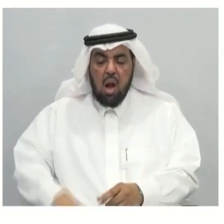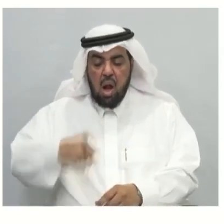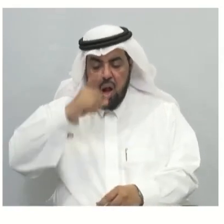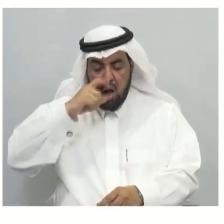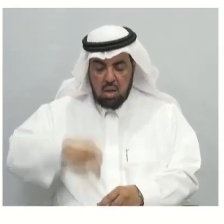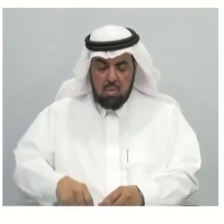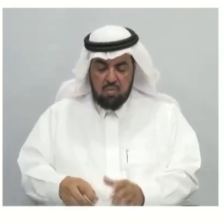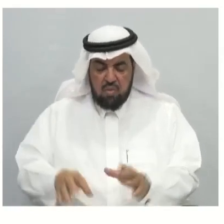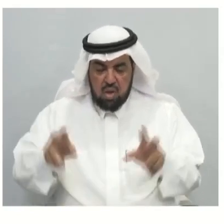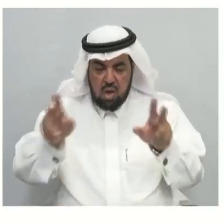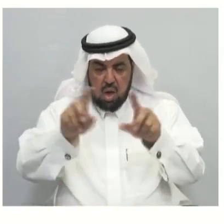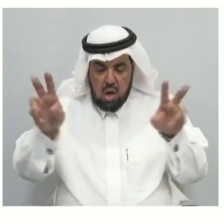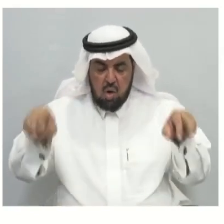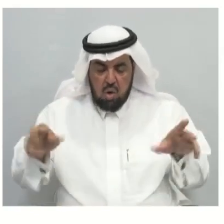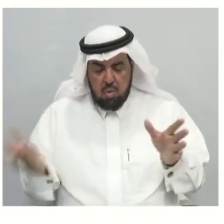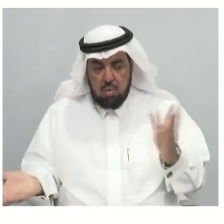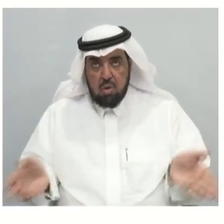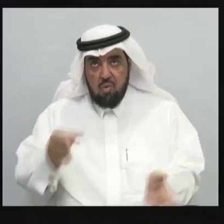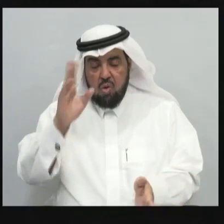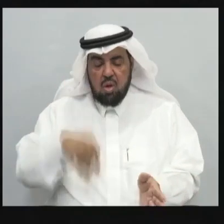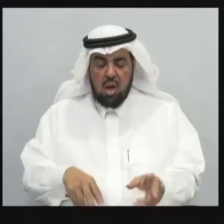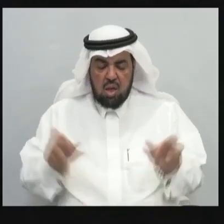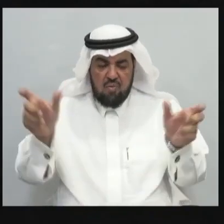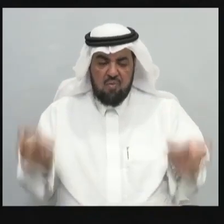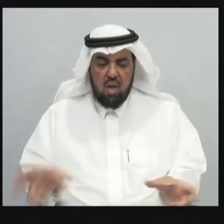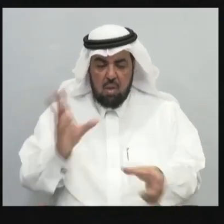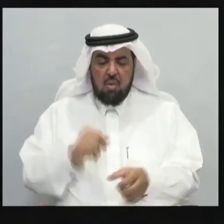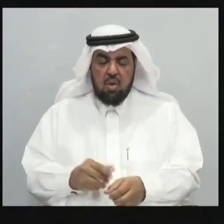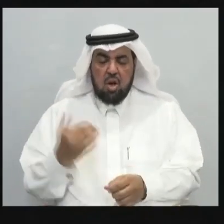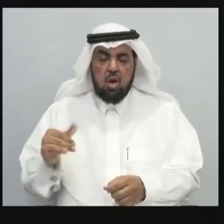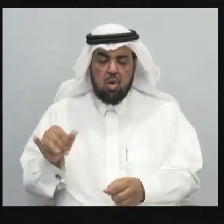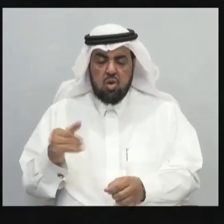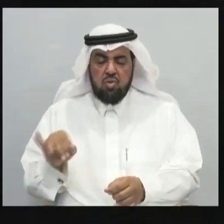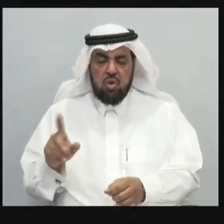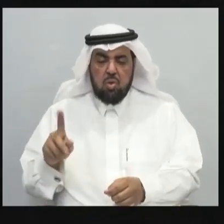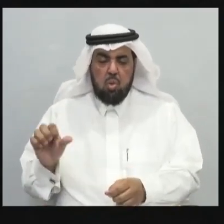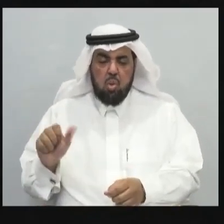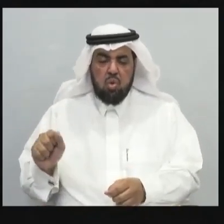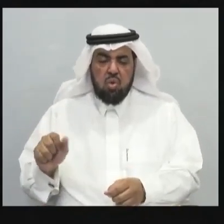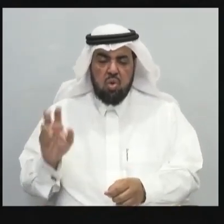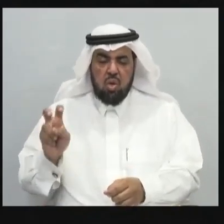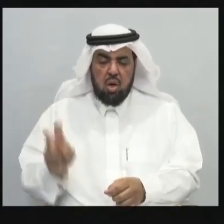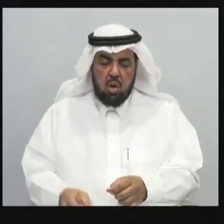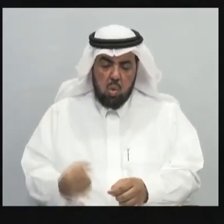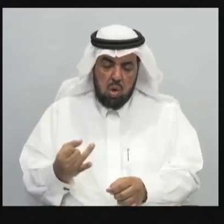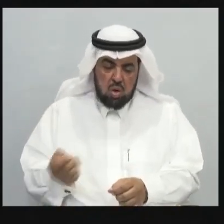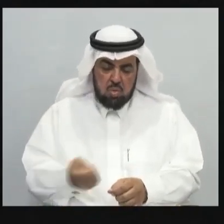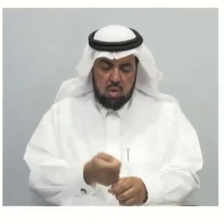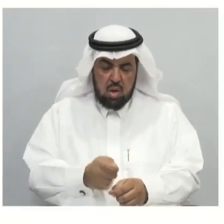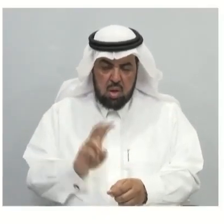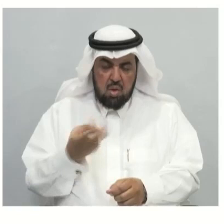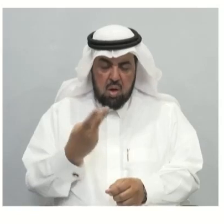هنالك هوامش يمين ويسار واعلى واسفل لا يقل عن نصف بوصه بالاضافه الى ان حجم الخط